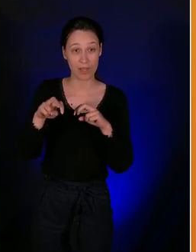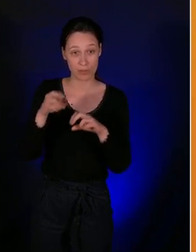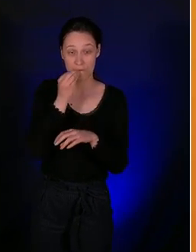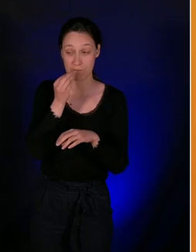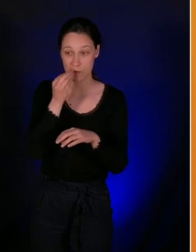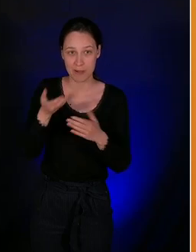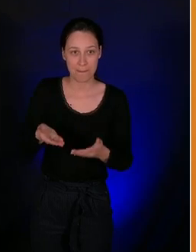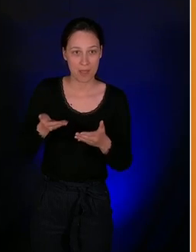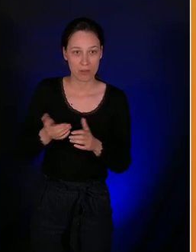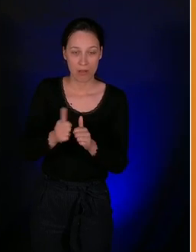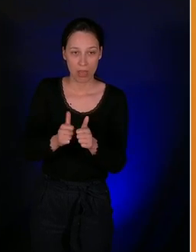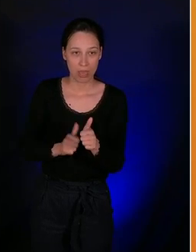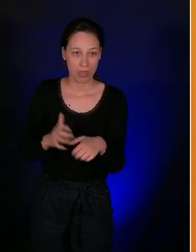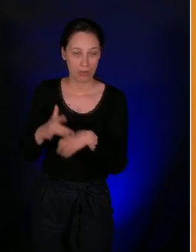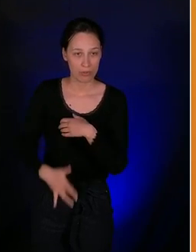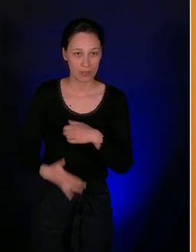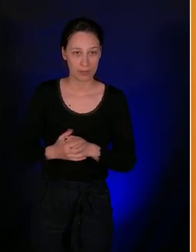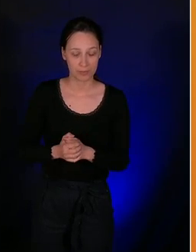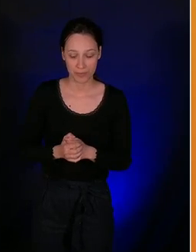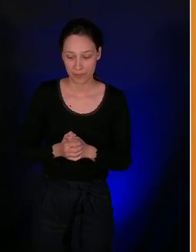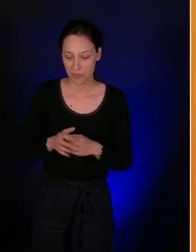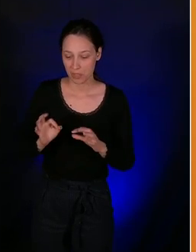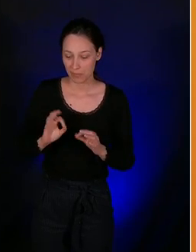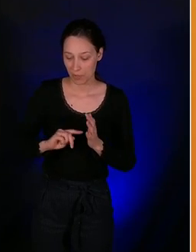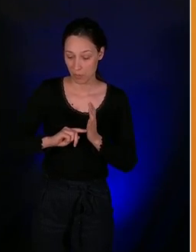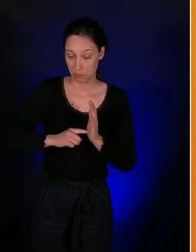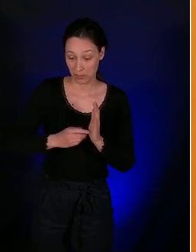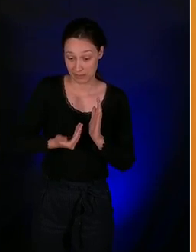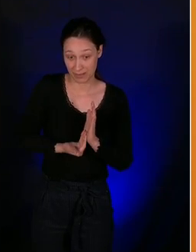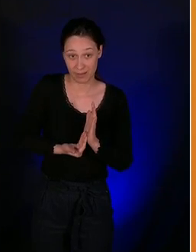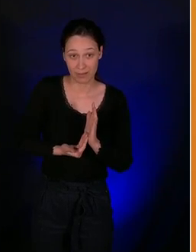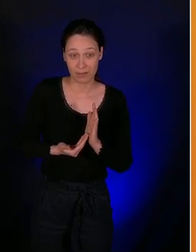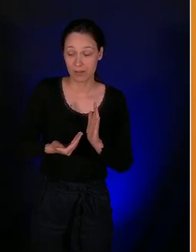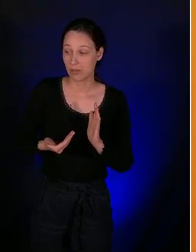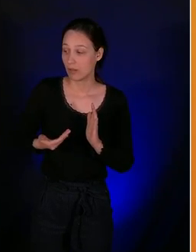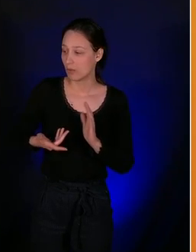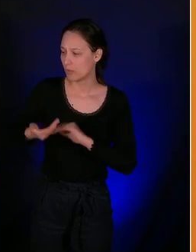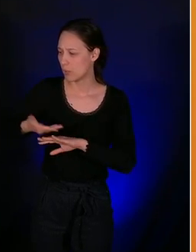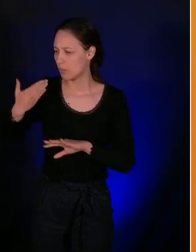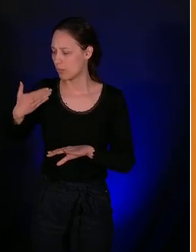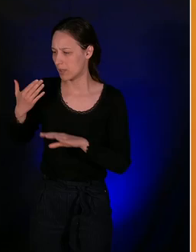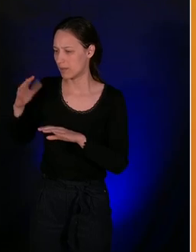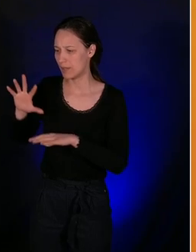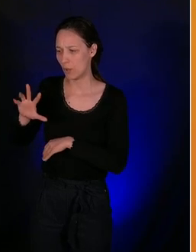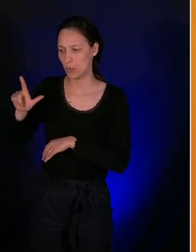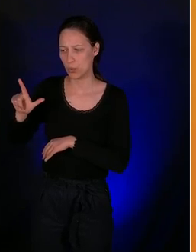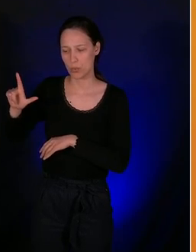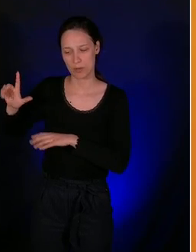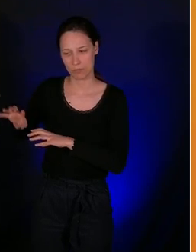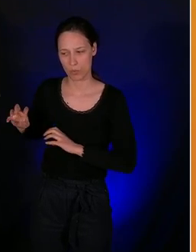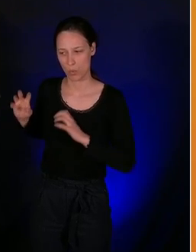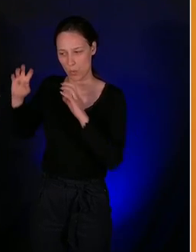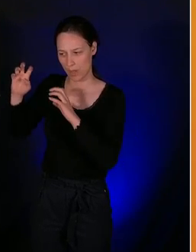notes du pôle éco de la Confédération, fortement musclées depuis le 52e congrès, sont d'un